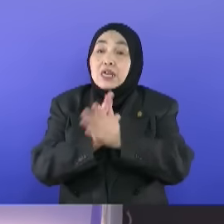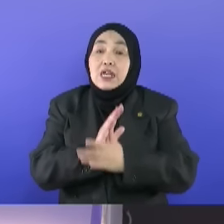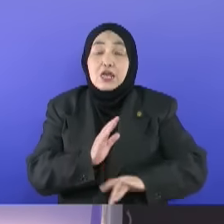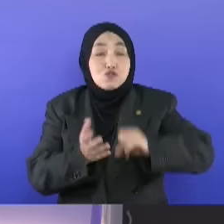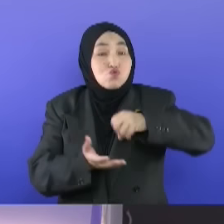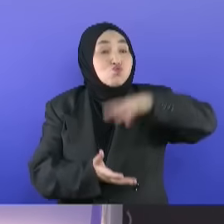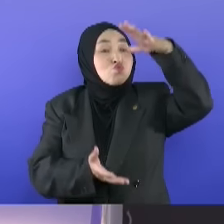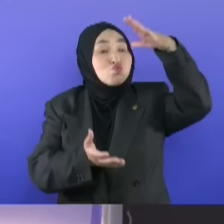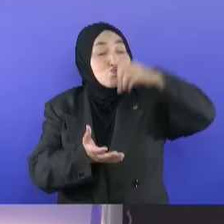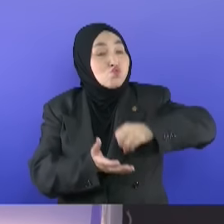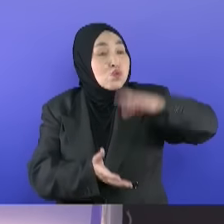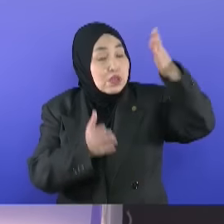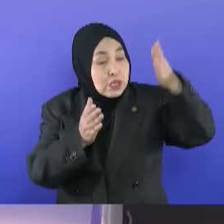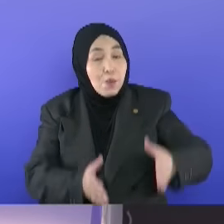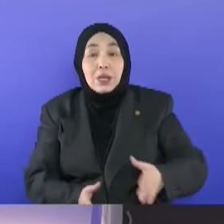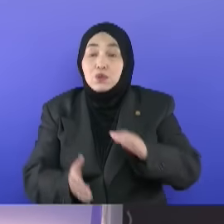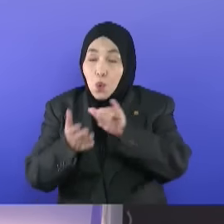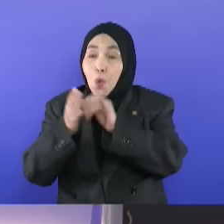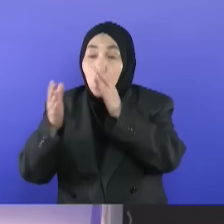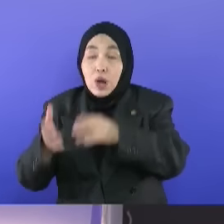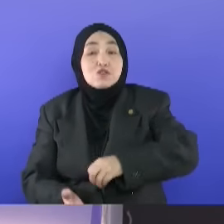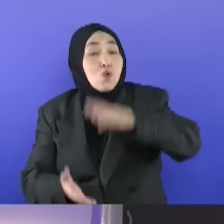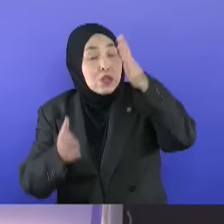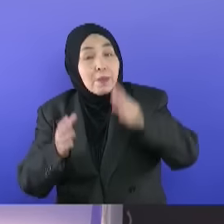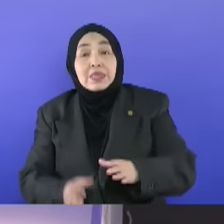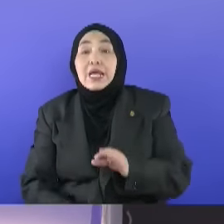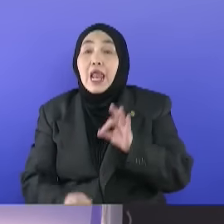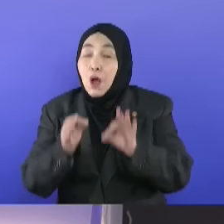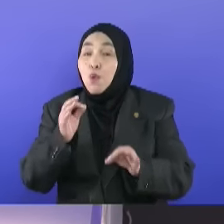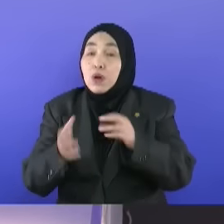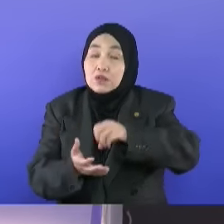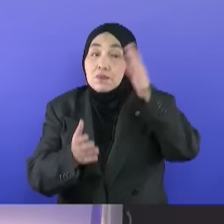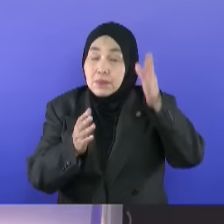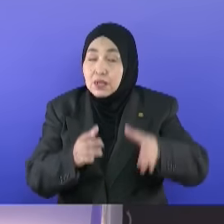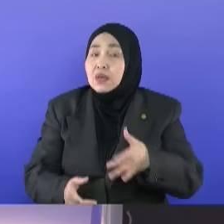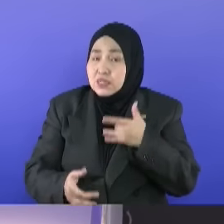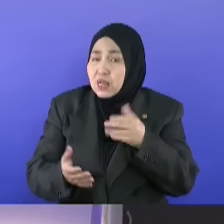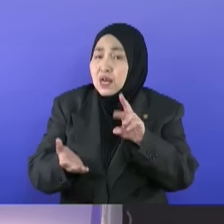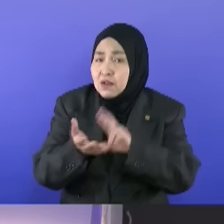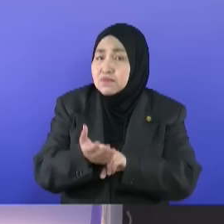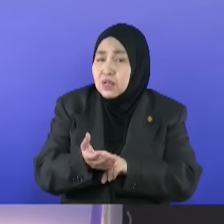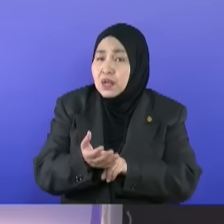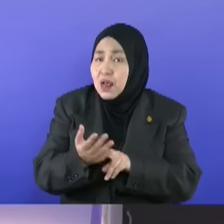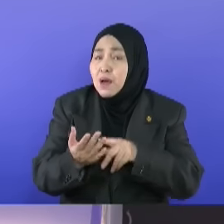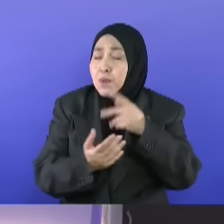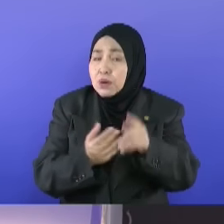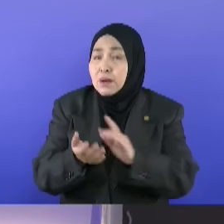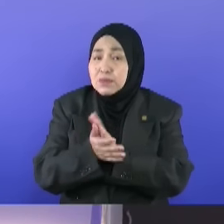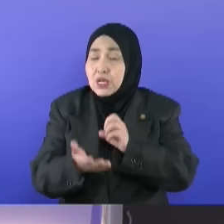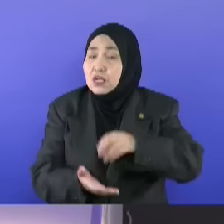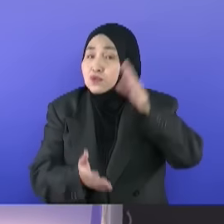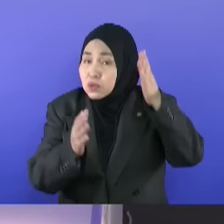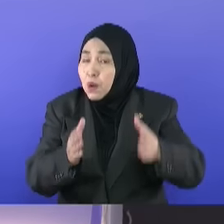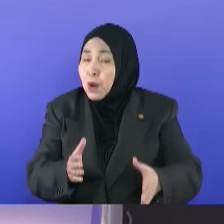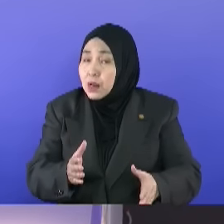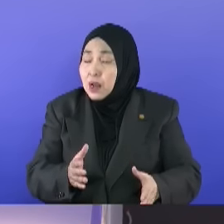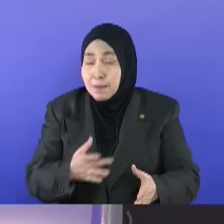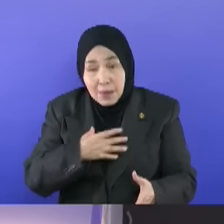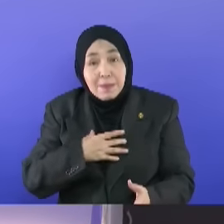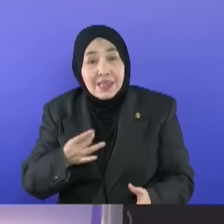jutawan." Ha itu kalau orang jutawan cakaplah, bukan saya kan. Kalau orang jutawan cakap, rasa-rasanya tuan-tuan nak daftar tak dalam program menjadi jutawan?